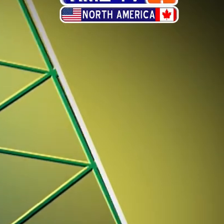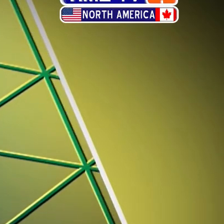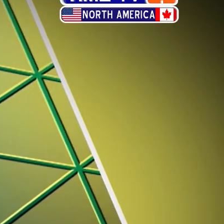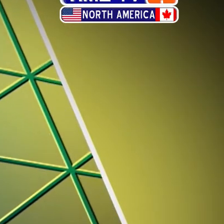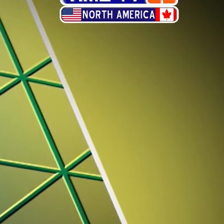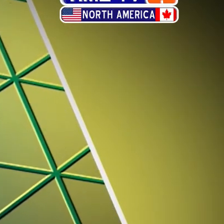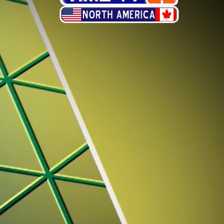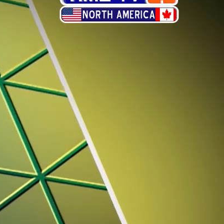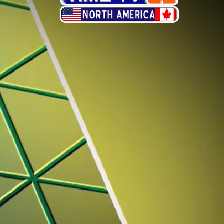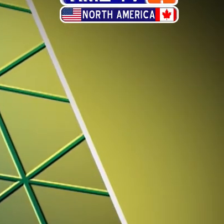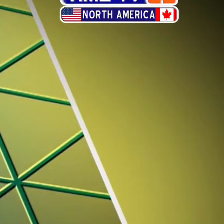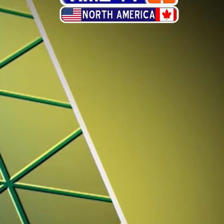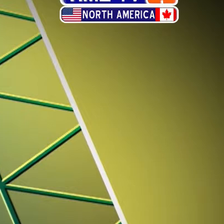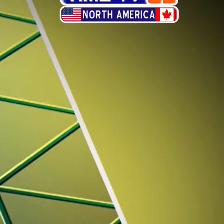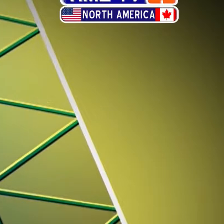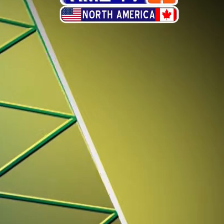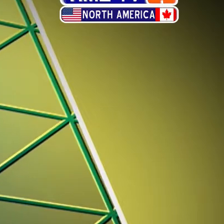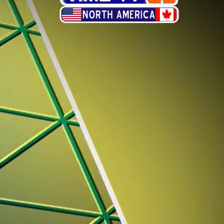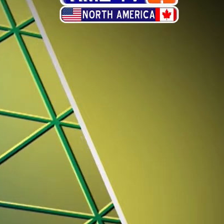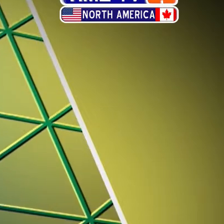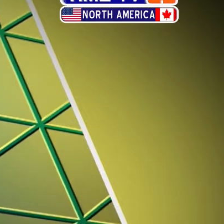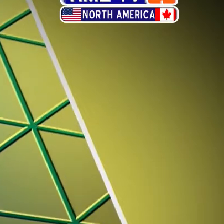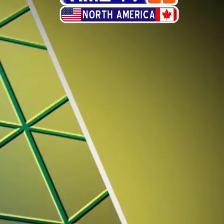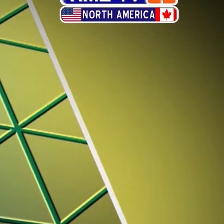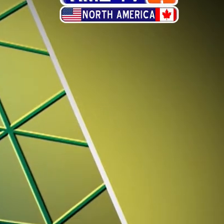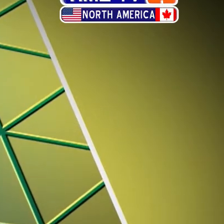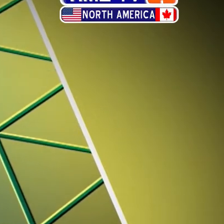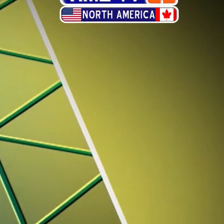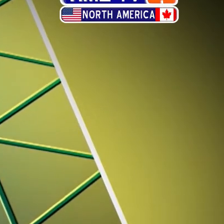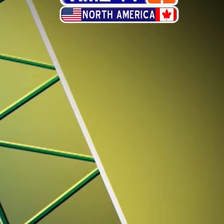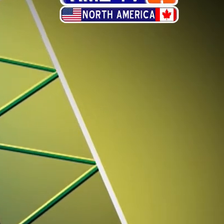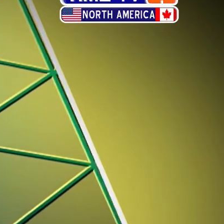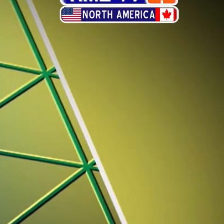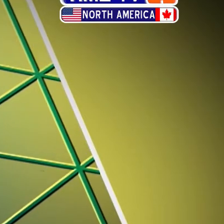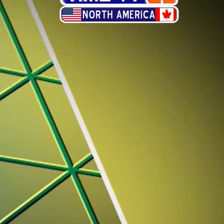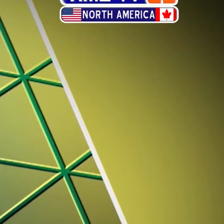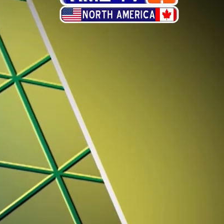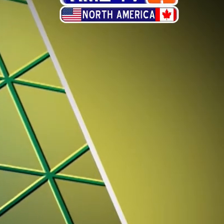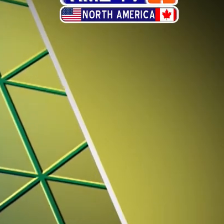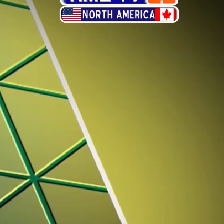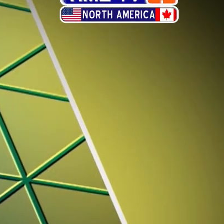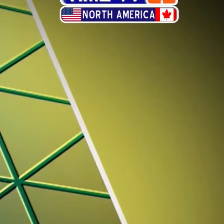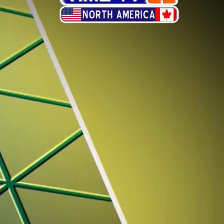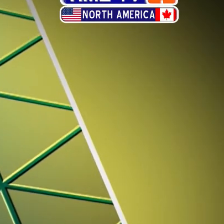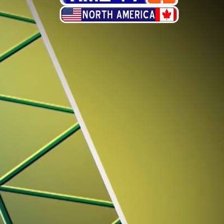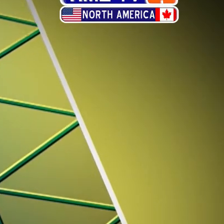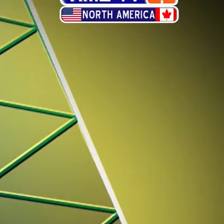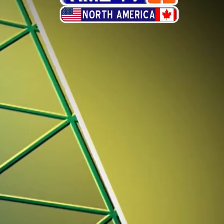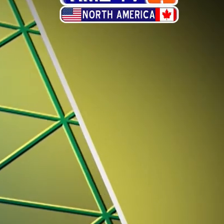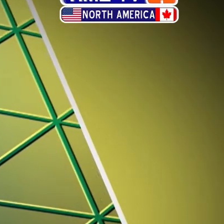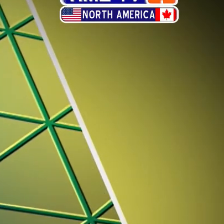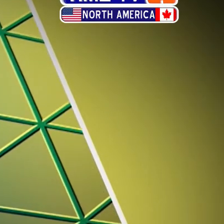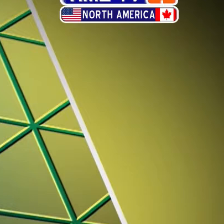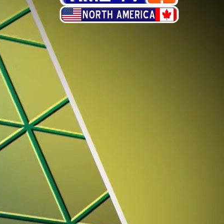ਨੇ ਇਹ ਵੀ ਦੱਸਿਆ ਕਿ ਇਹ ਪ੍ਰੋਗਰਾਮ 12 ਸਾਲ ਤੋਂ ਵੱਧ ਉਮਰ ਦੇ ਹਰ ਵਿਅਕਤੀ ਤੇ ਲਾਗੂ ਹੁੰਦਾ ਹੈ। ਉਹਨਾਂ ਨੇ ਕਿਹਾ ਕਿ ਜੇਕਰ ਸੂਬੇ ਅੰਦਰ ਹਸਪਤਾਲ 'ਚ ਮਰੀਜ਼ਾਂ ਦੀ ਭਰਤੀ ਹੋਣ ਦੀ